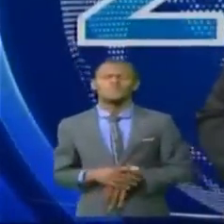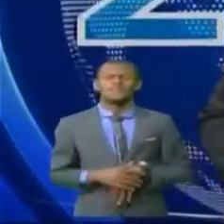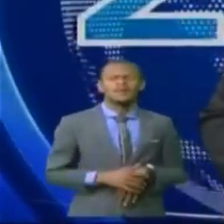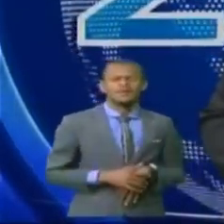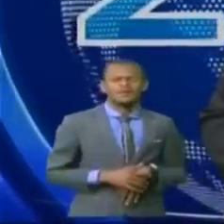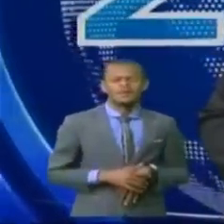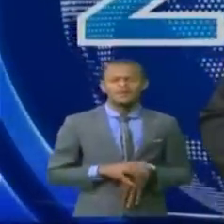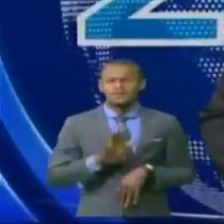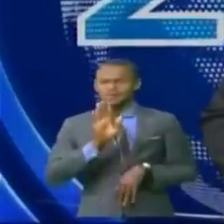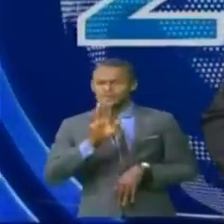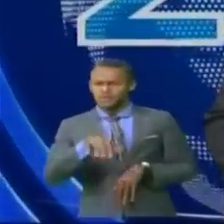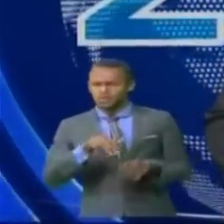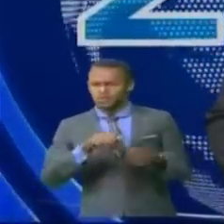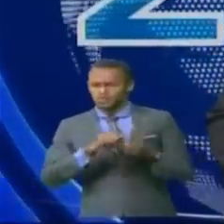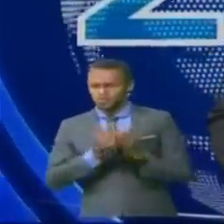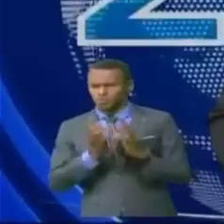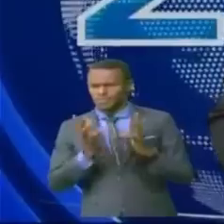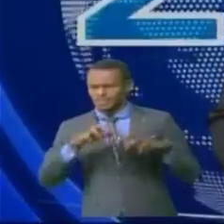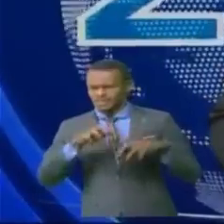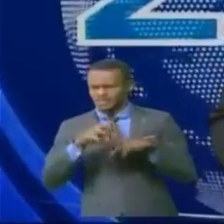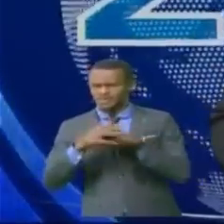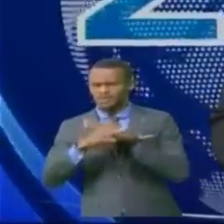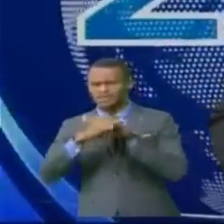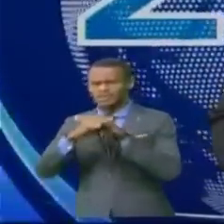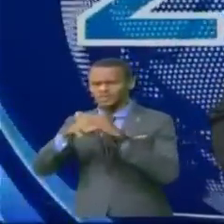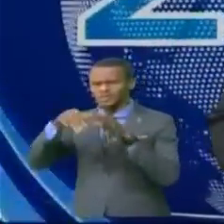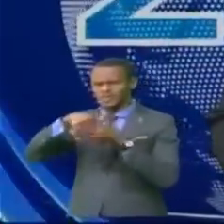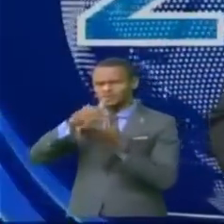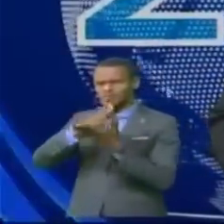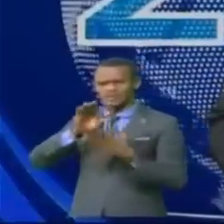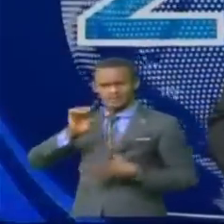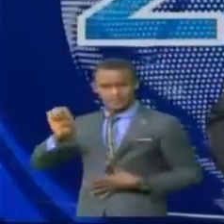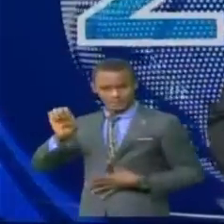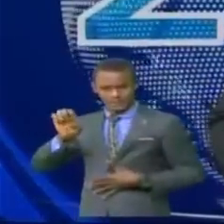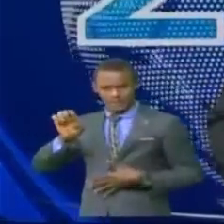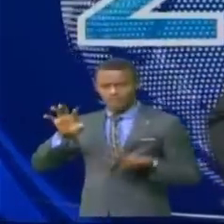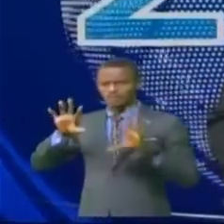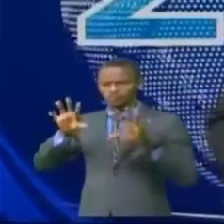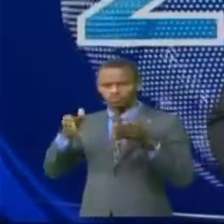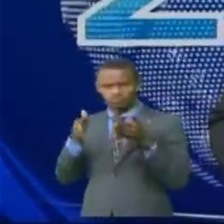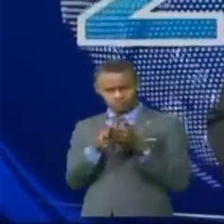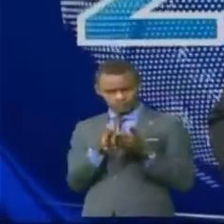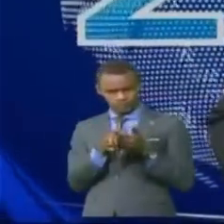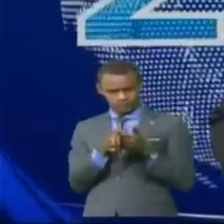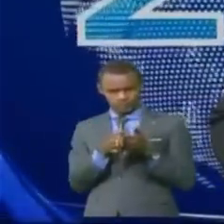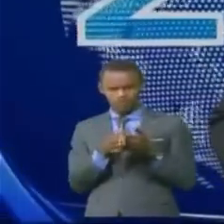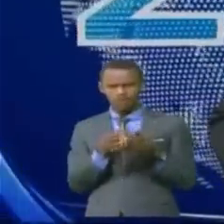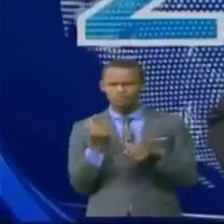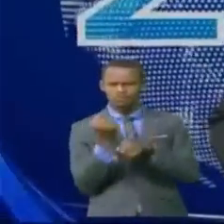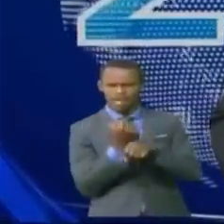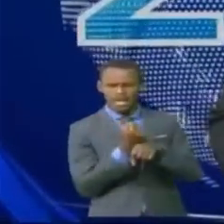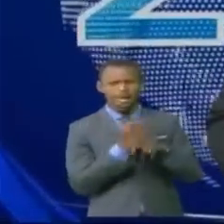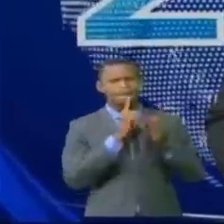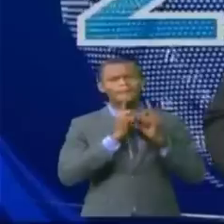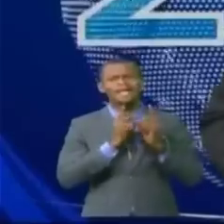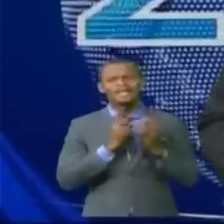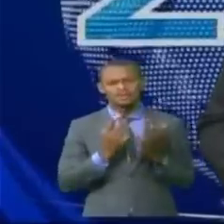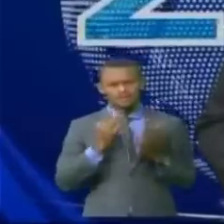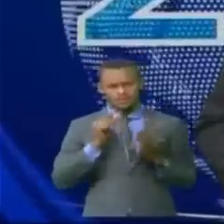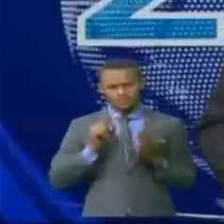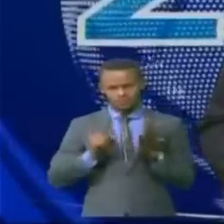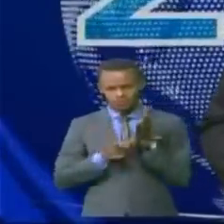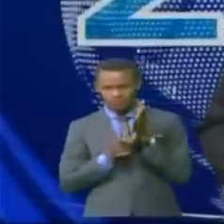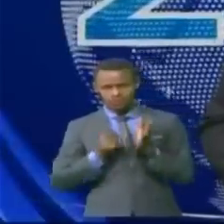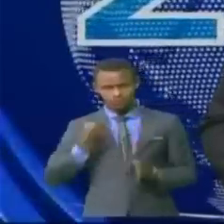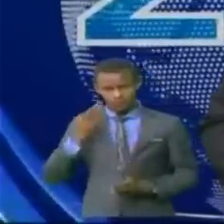la crise sécuritaire de l'Est de la République démocratique du Congo était au cœur de la séance de travail entre le vice-premier ministre, ministre